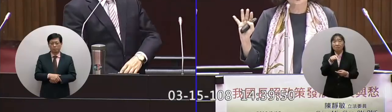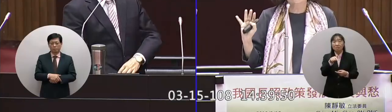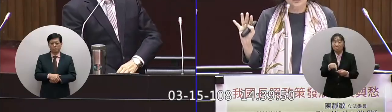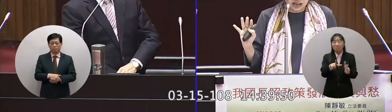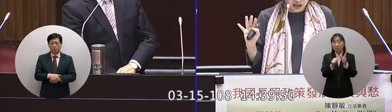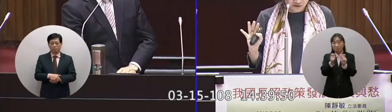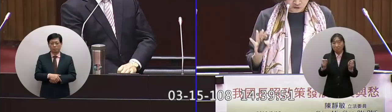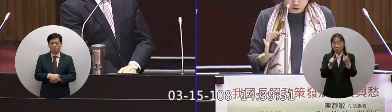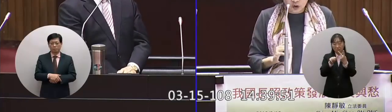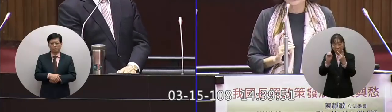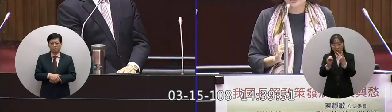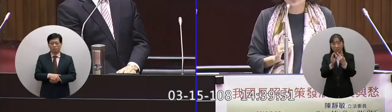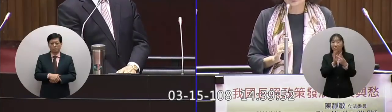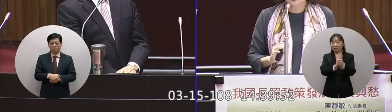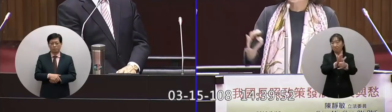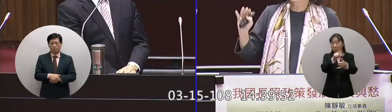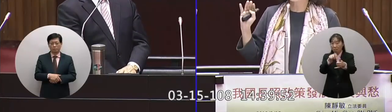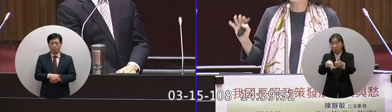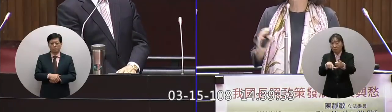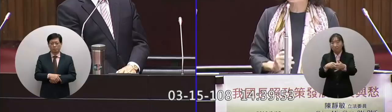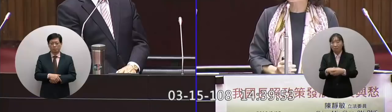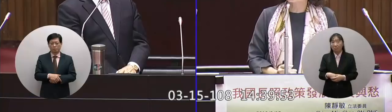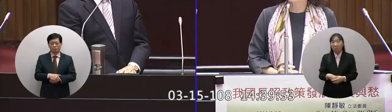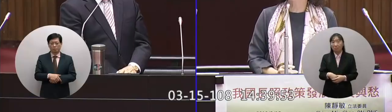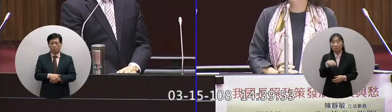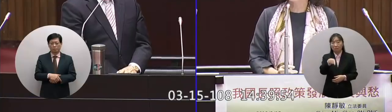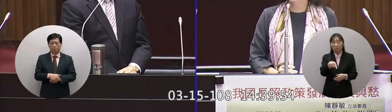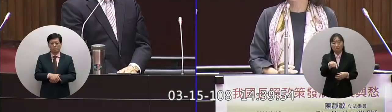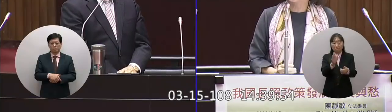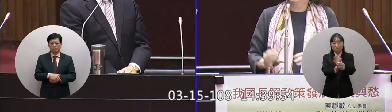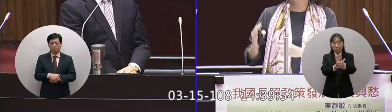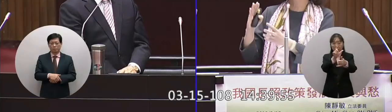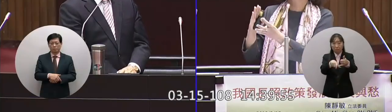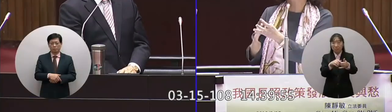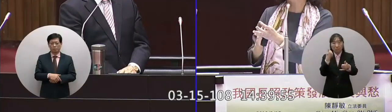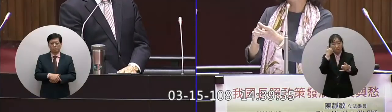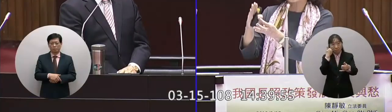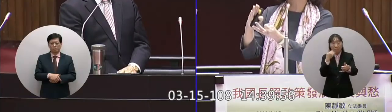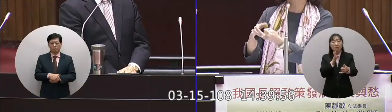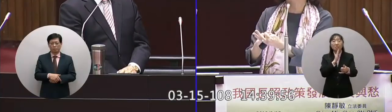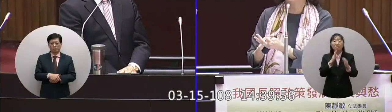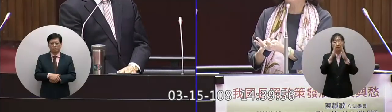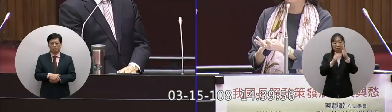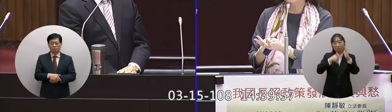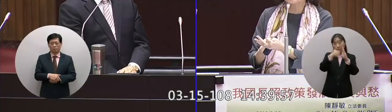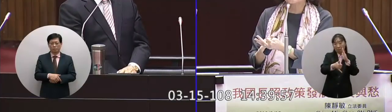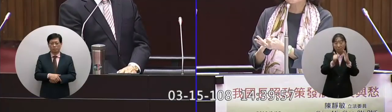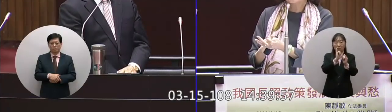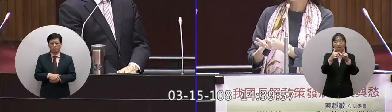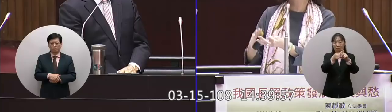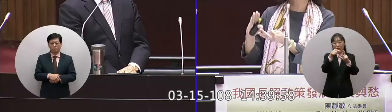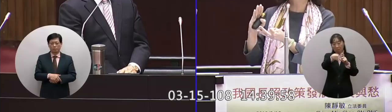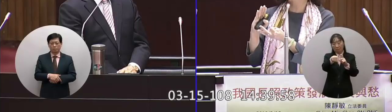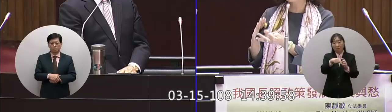长照 2.0 的服务对象而已。所谓的长照 2.0 的服务对象指的是居家社区的对